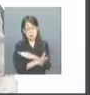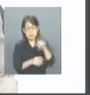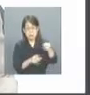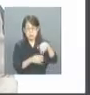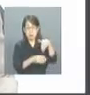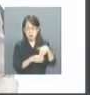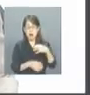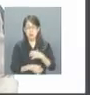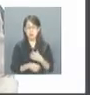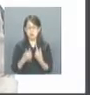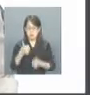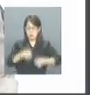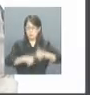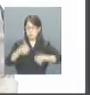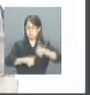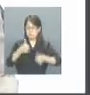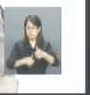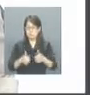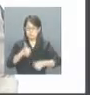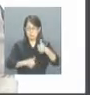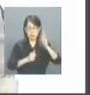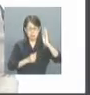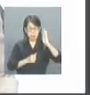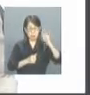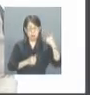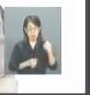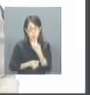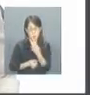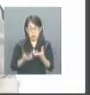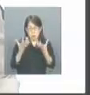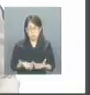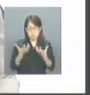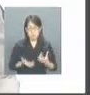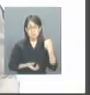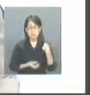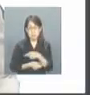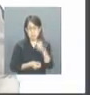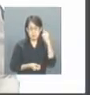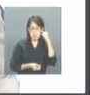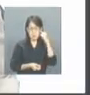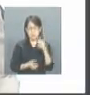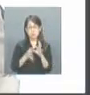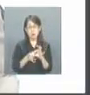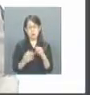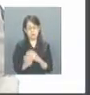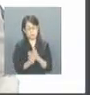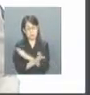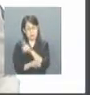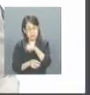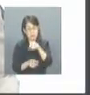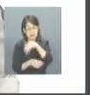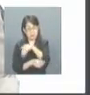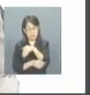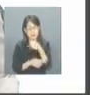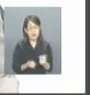งครั้งนี้ค่ะที่นับวันจะยิ่งรุนแรงขึ้นเรื่อยๆก็ทำให้หลายคนกังวลว่าการเลือกตั้งล่วงหน้าและการเลือกตั้งนอกราชอาณาจักร